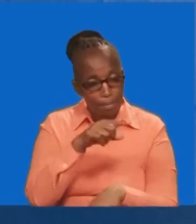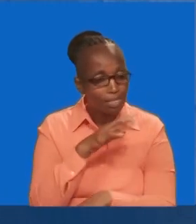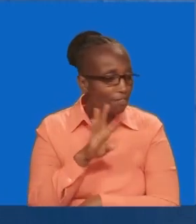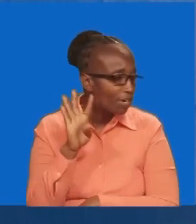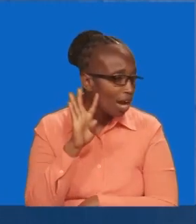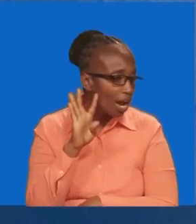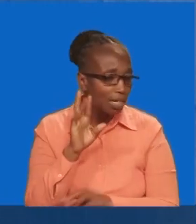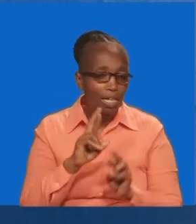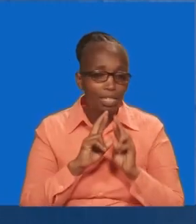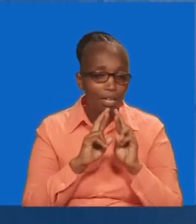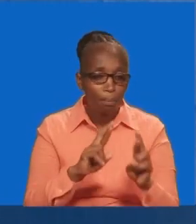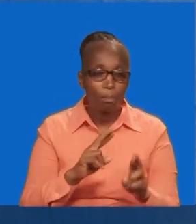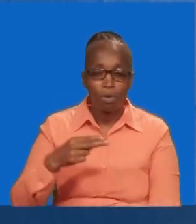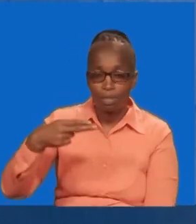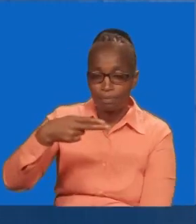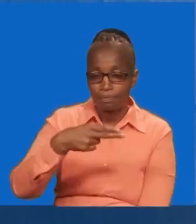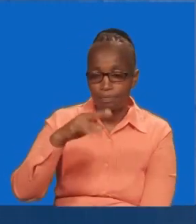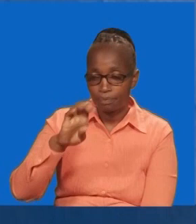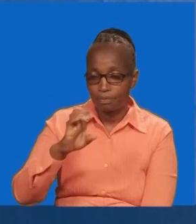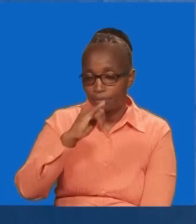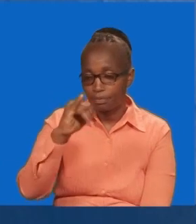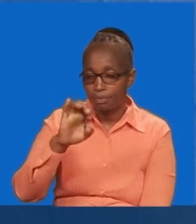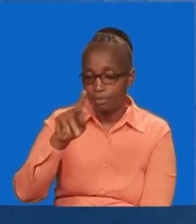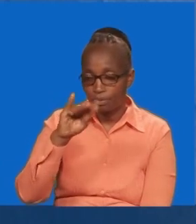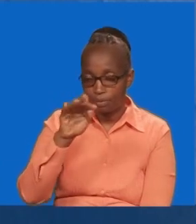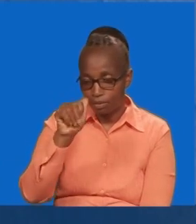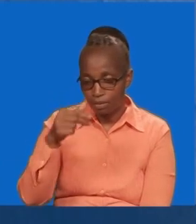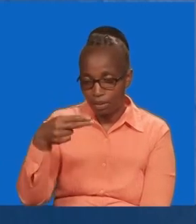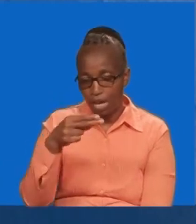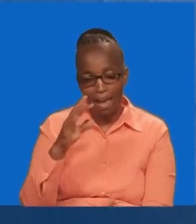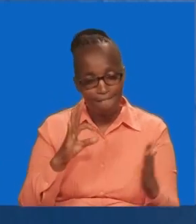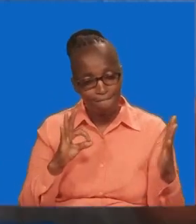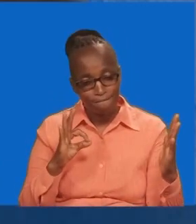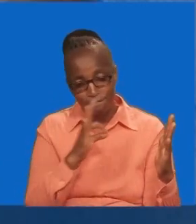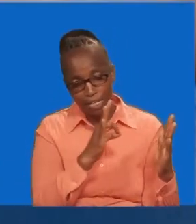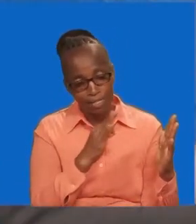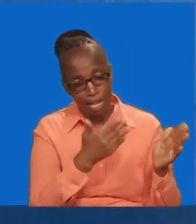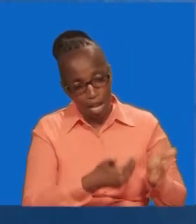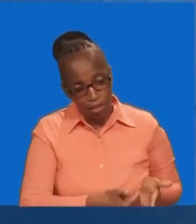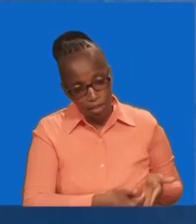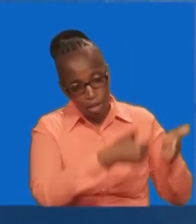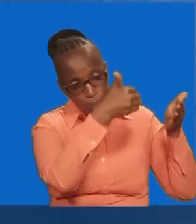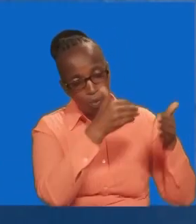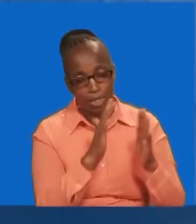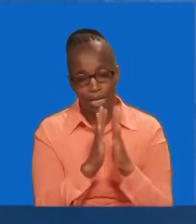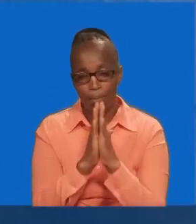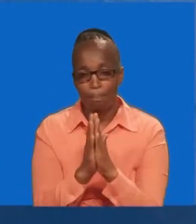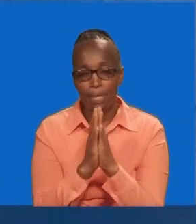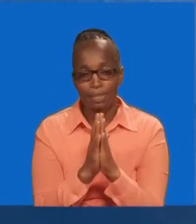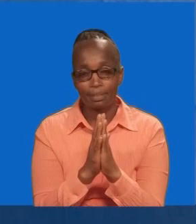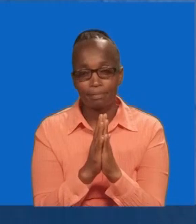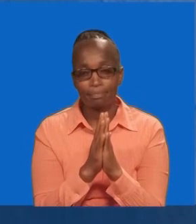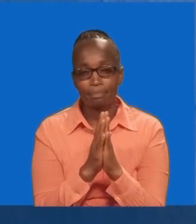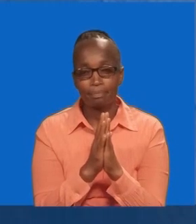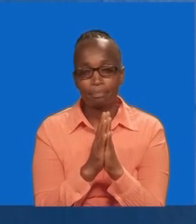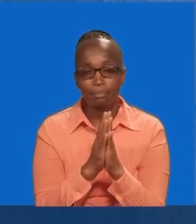ile habari, Ezekia aliangalia ukuta na akaomba. Na